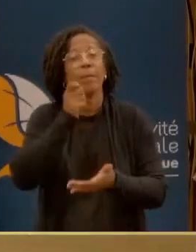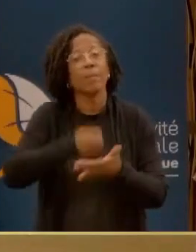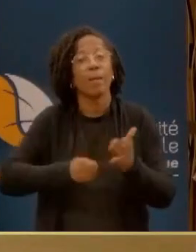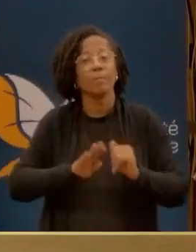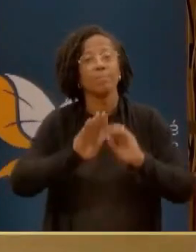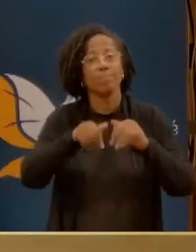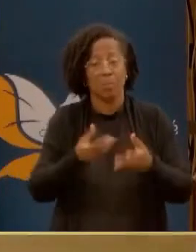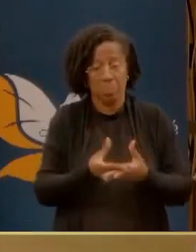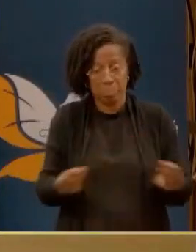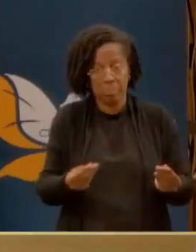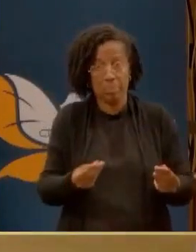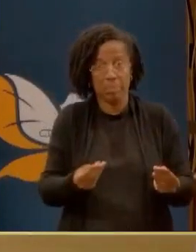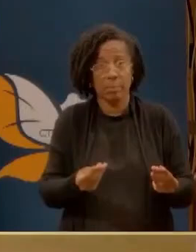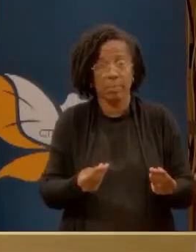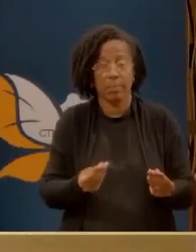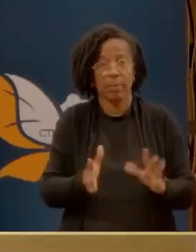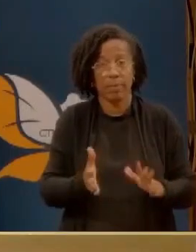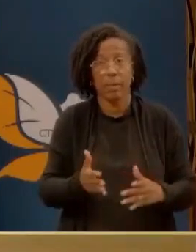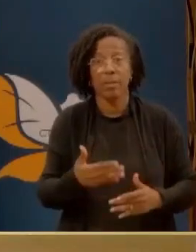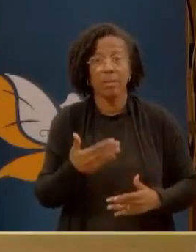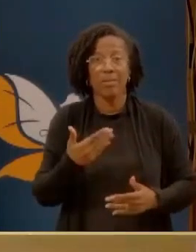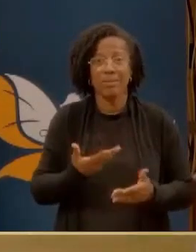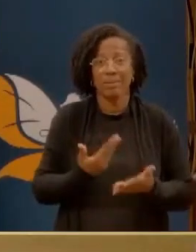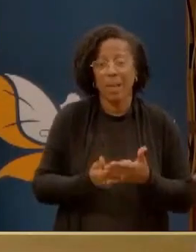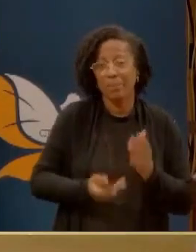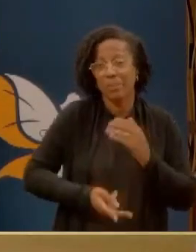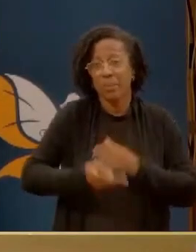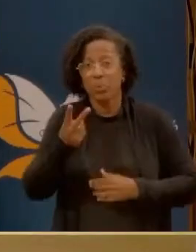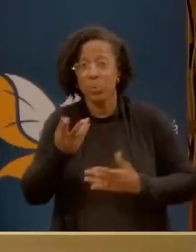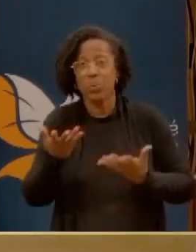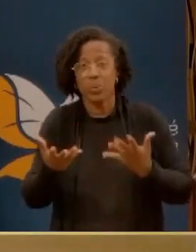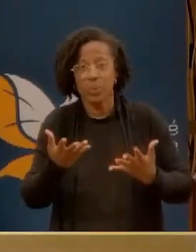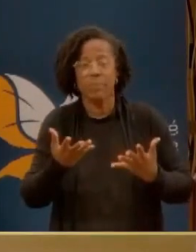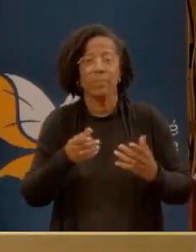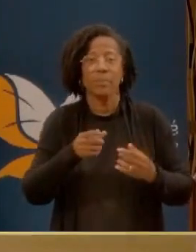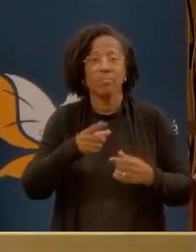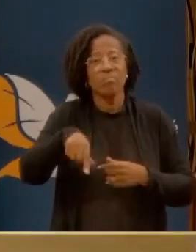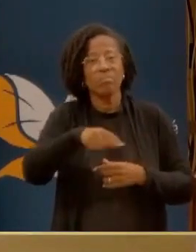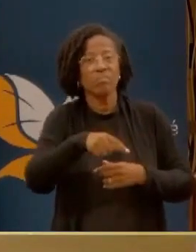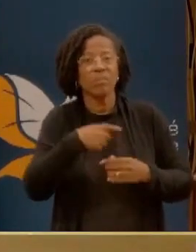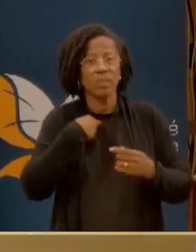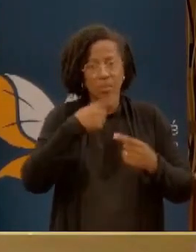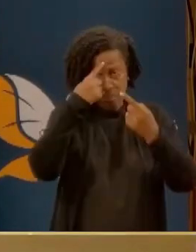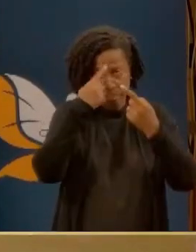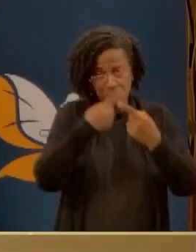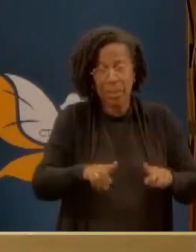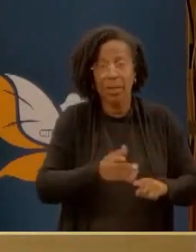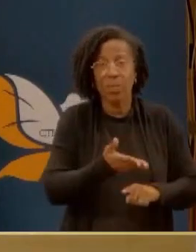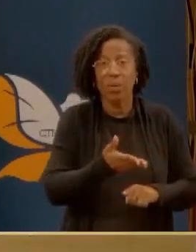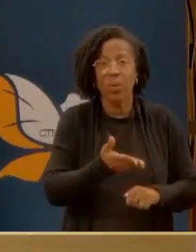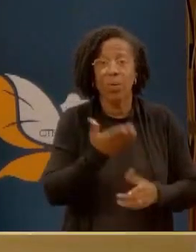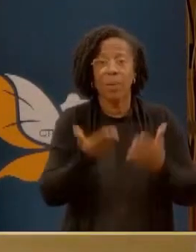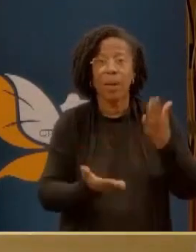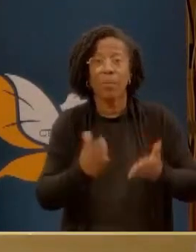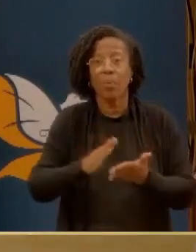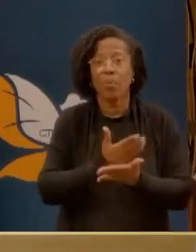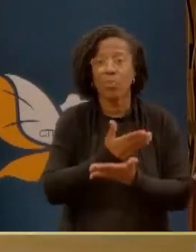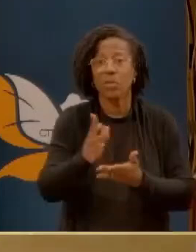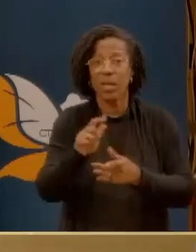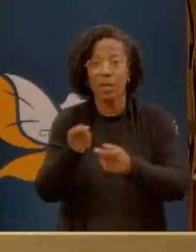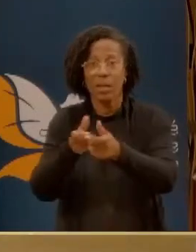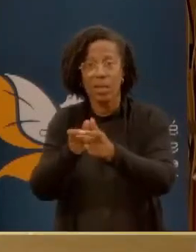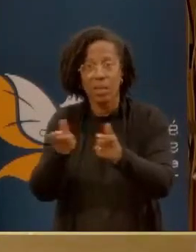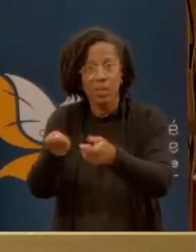cette code de mer. Donc c'était plutôt des opinions défavorables au projet gouvernemental que j'ai